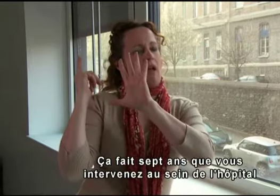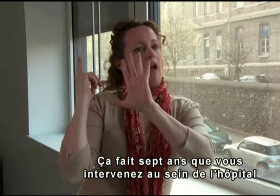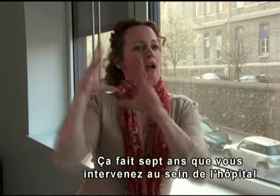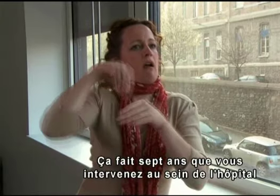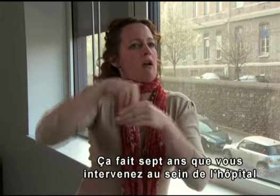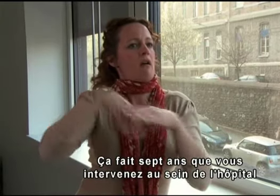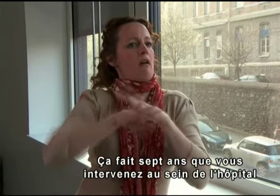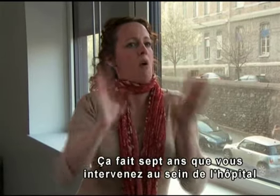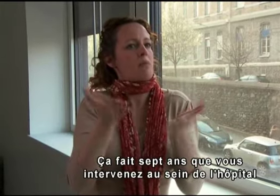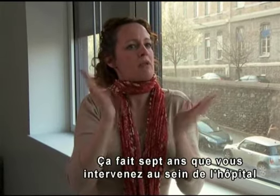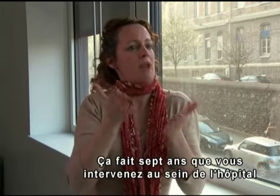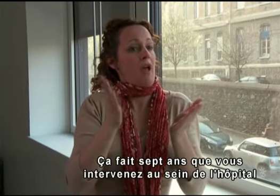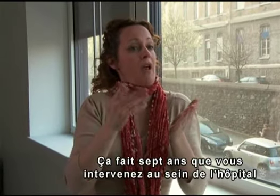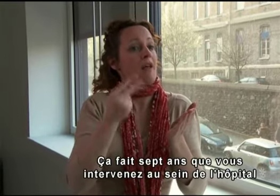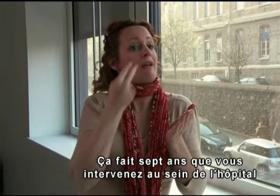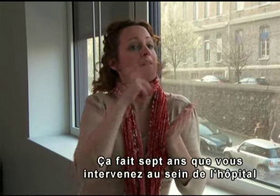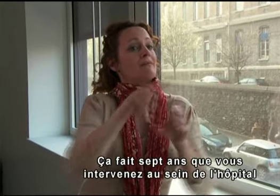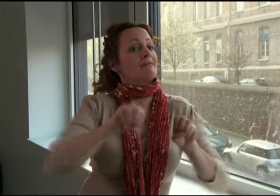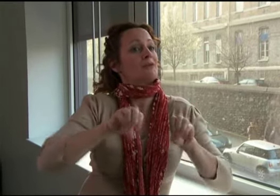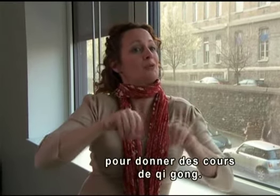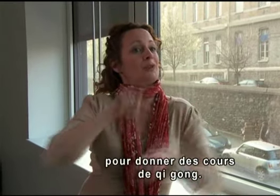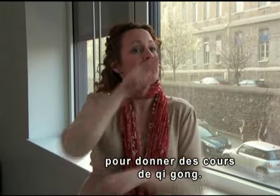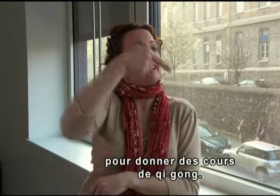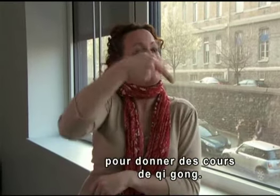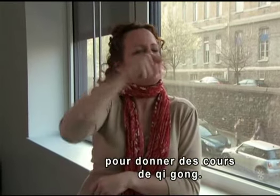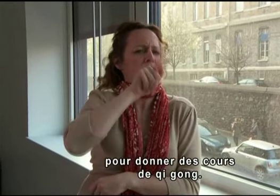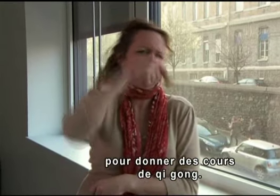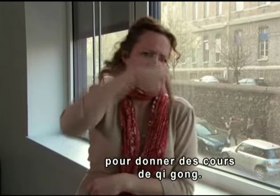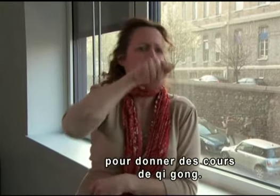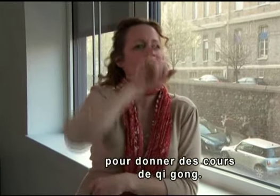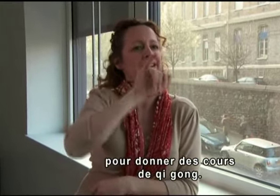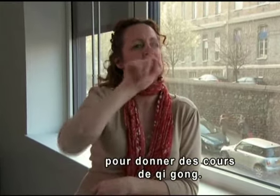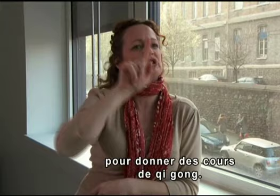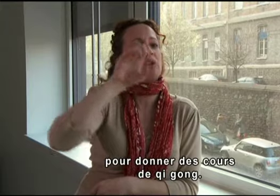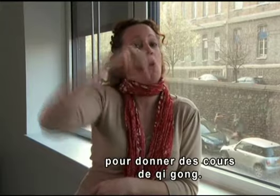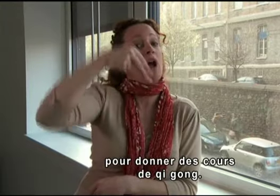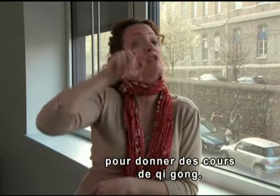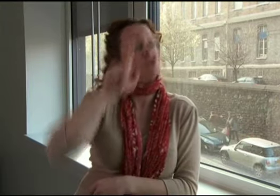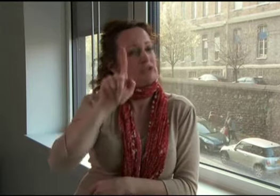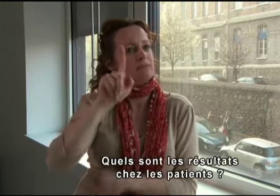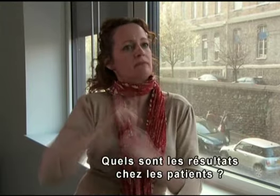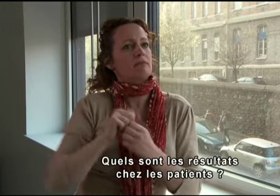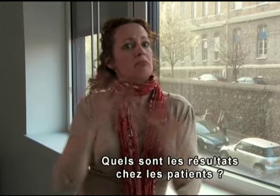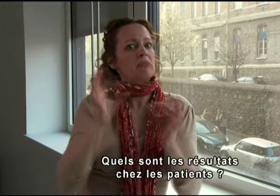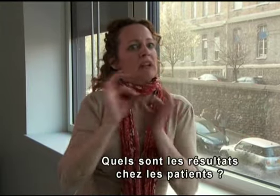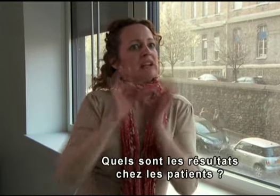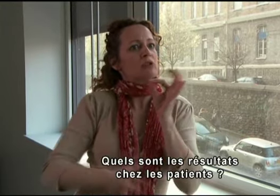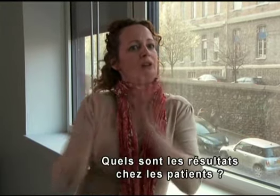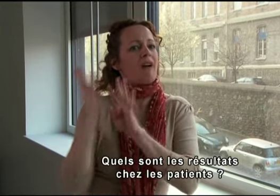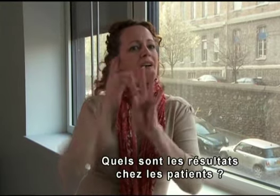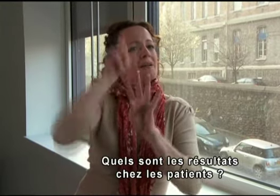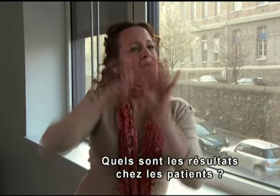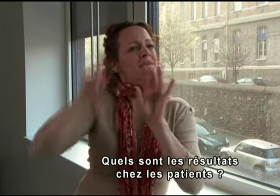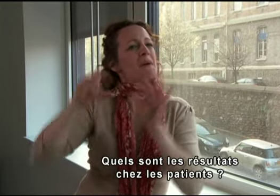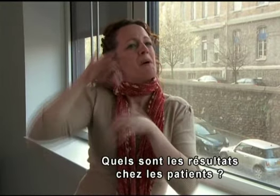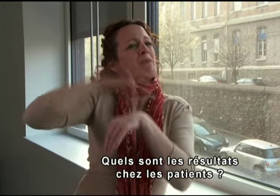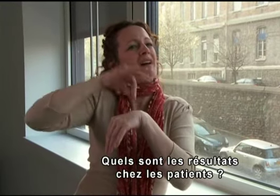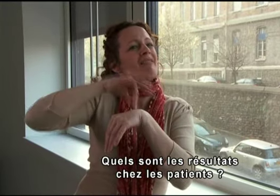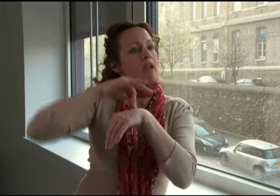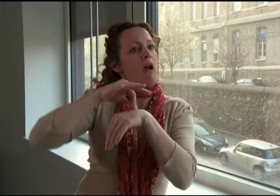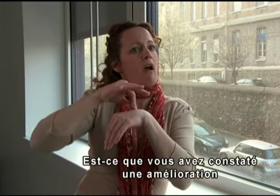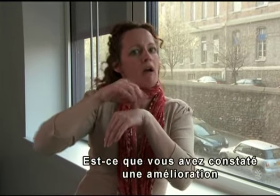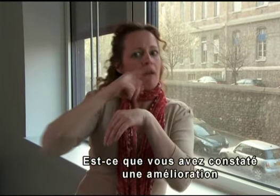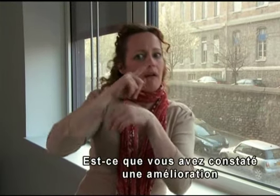Ça fait 7 ans que vous intervenez au sein de l'hôpital pour donner des cours de Qigong. Quels sont les résultats chez les